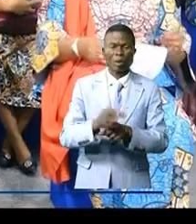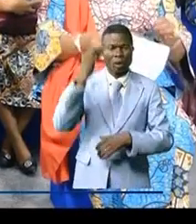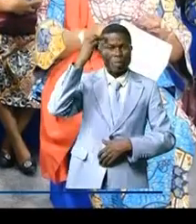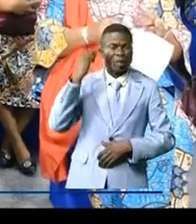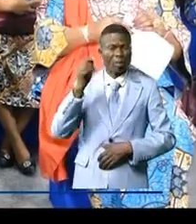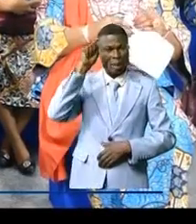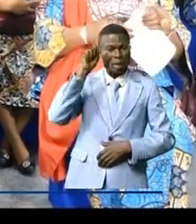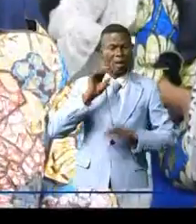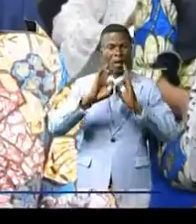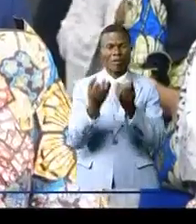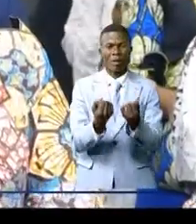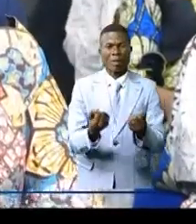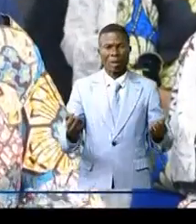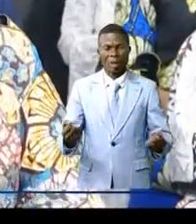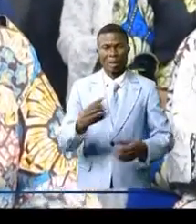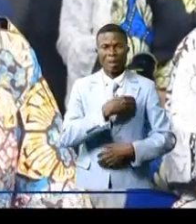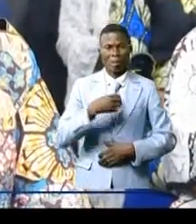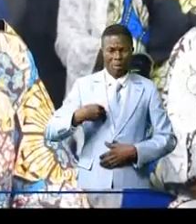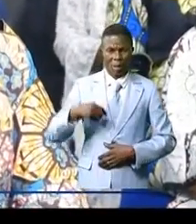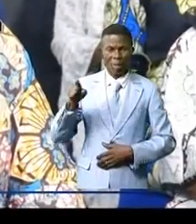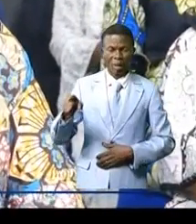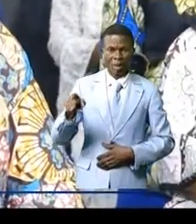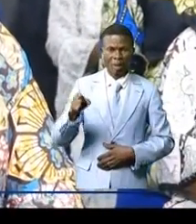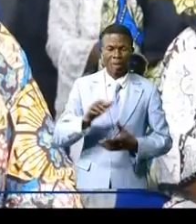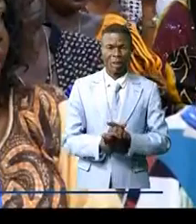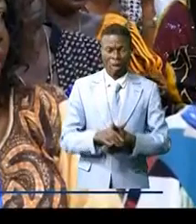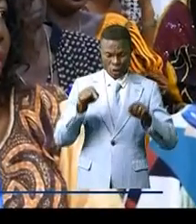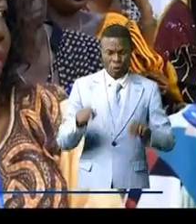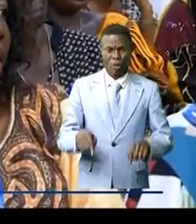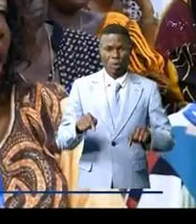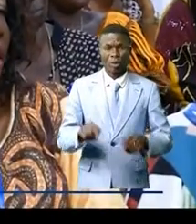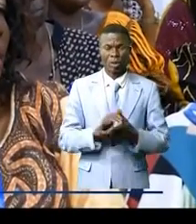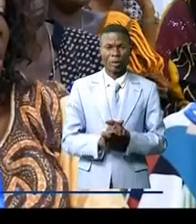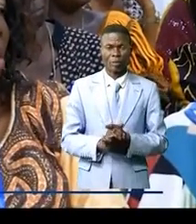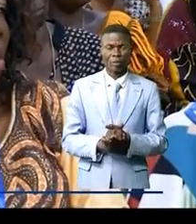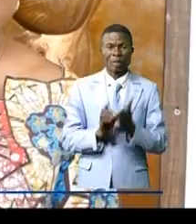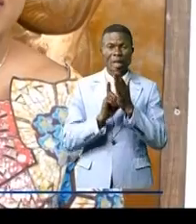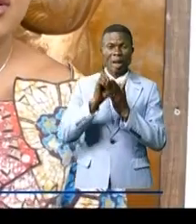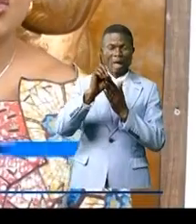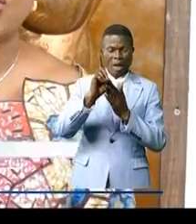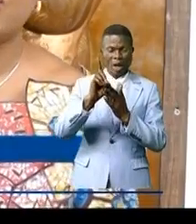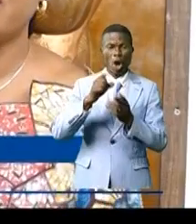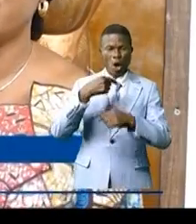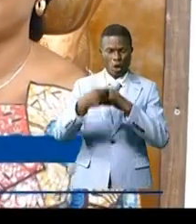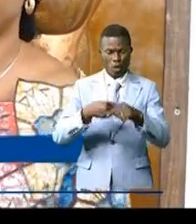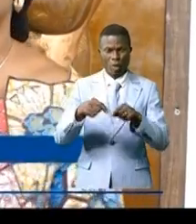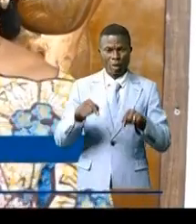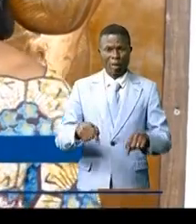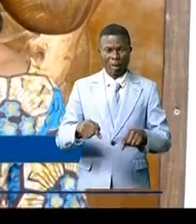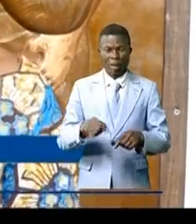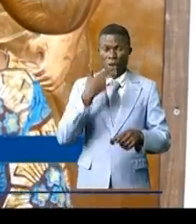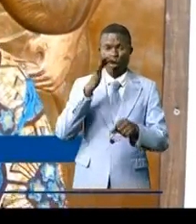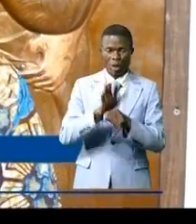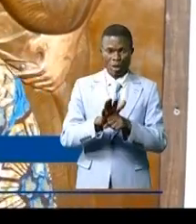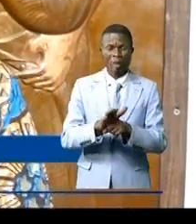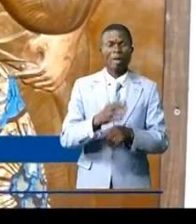ministre du Genre, Famille et Enfants, Madame Gisèle Ndaya. Aujourd'hui, le levier même du développement, aujourd'hui, je vous rassure que